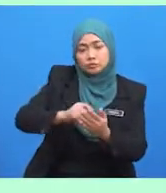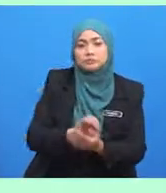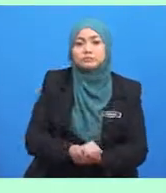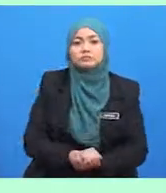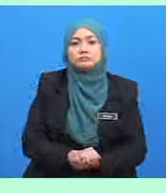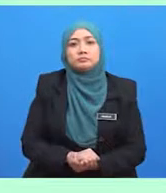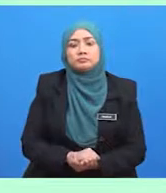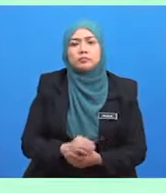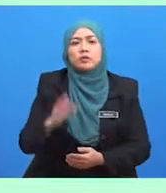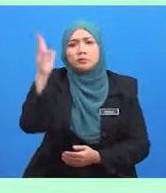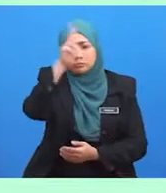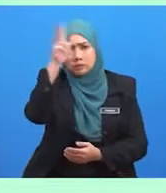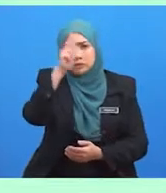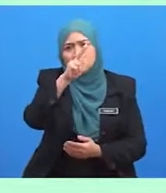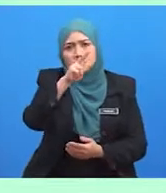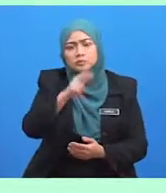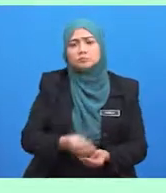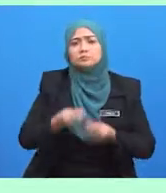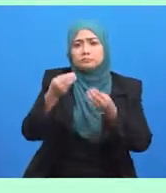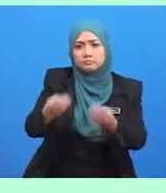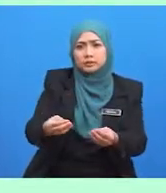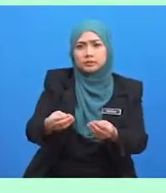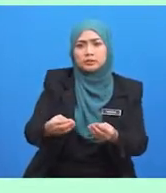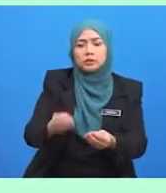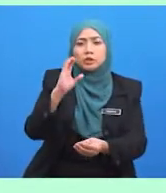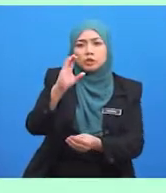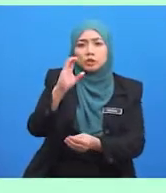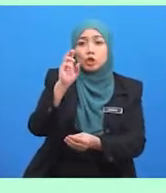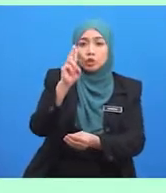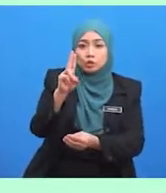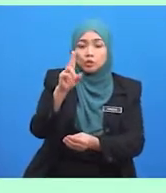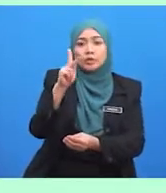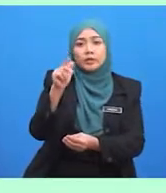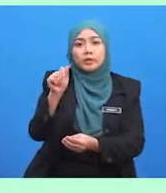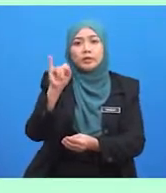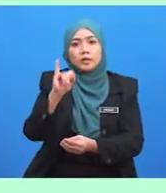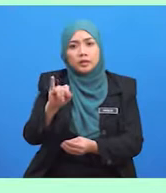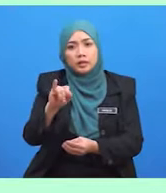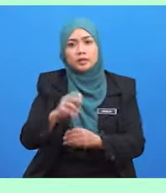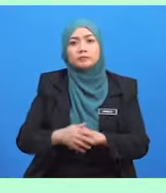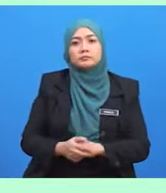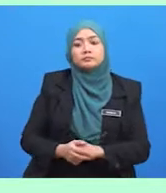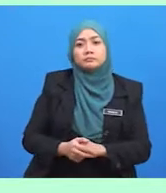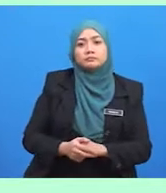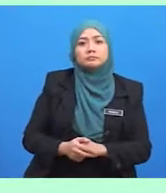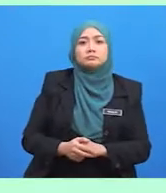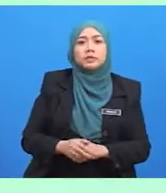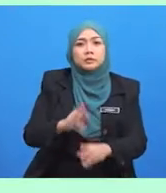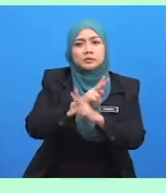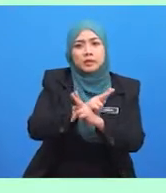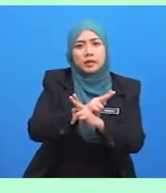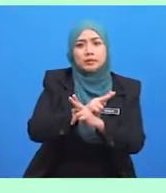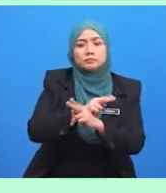Kerajaan mengenakan cukai ini bertujuan untuk melindungi pengeluar tempatan, menyekat penawar barang import